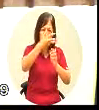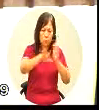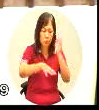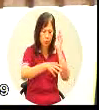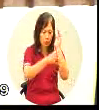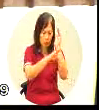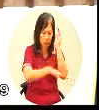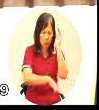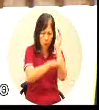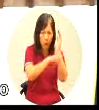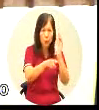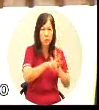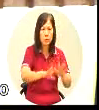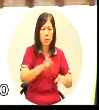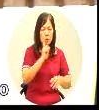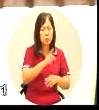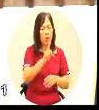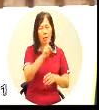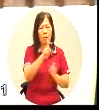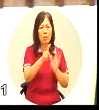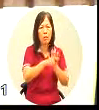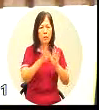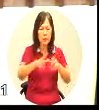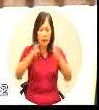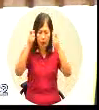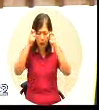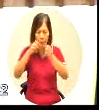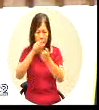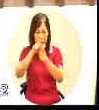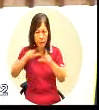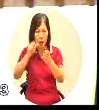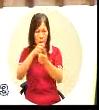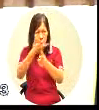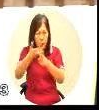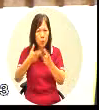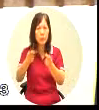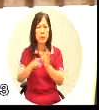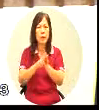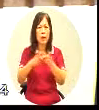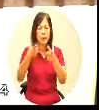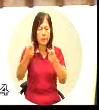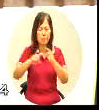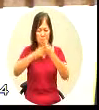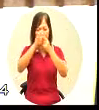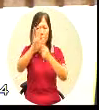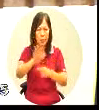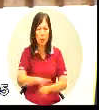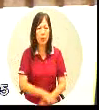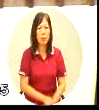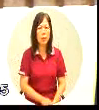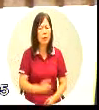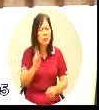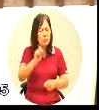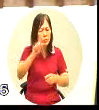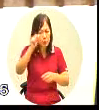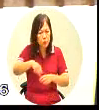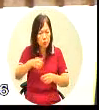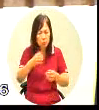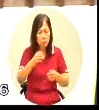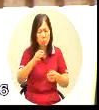的，现在讲高屏大湖，那因为它现在还是有很大的争议，什么时候会通过不知